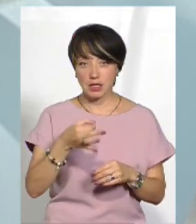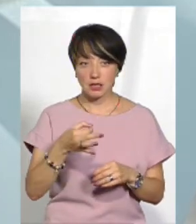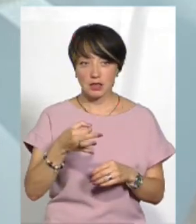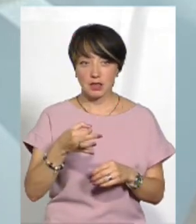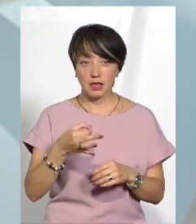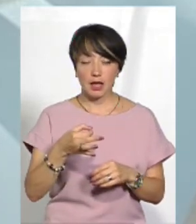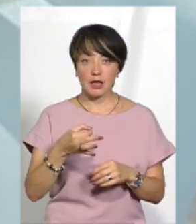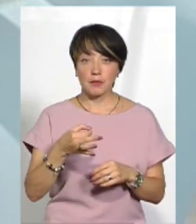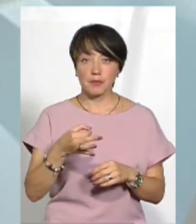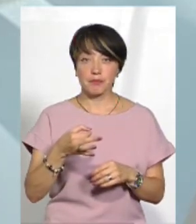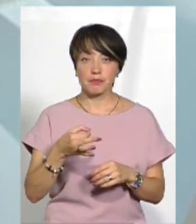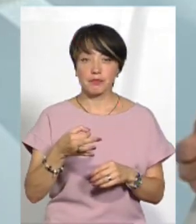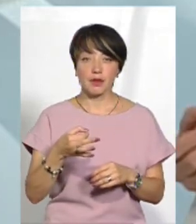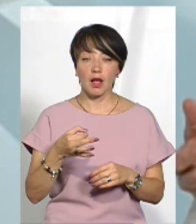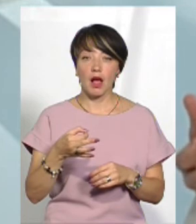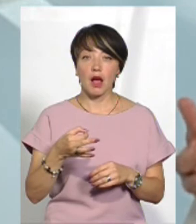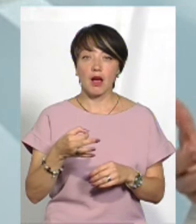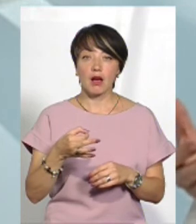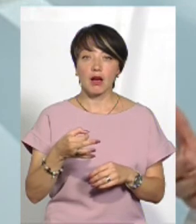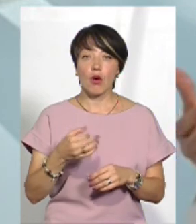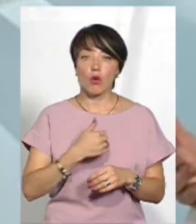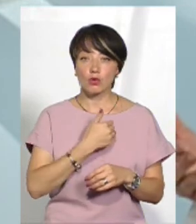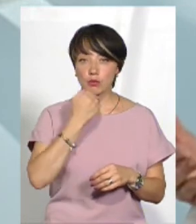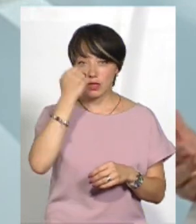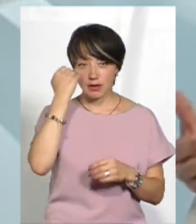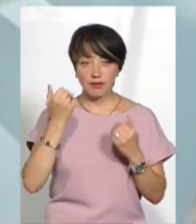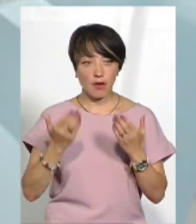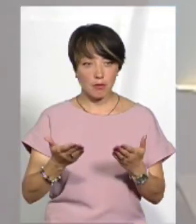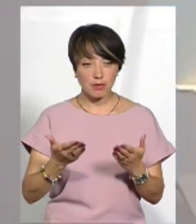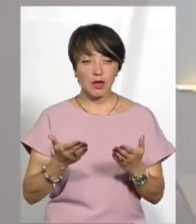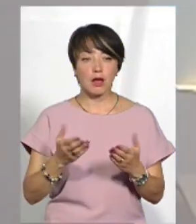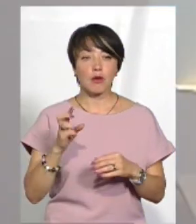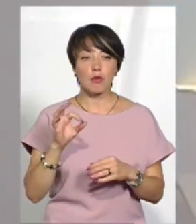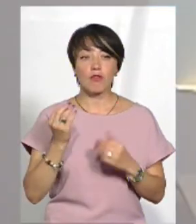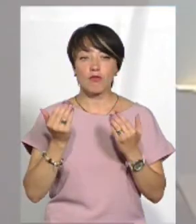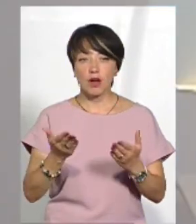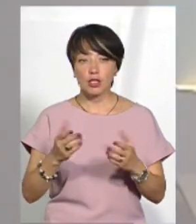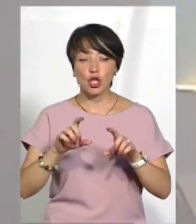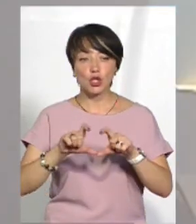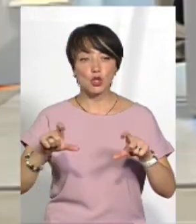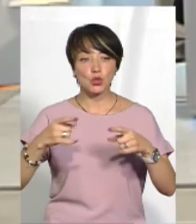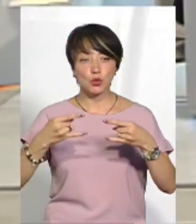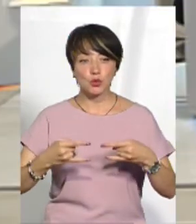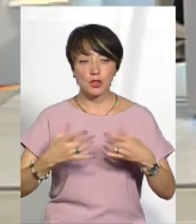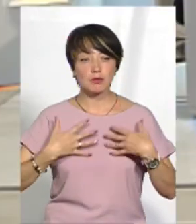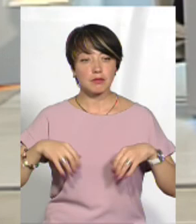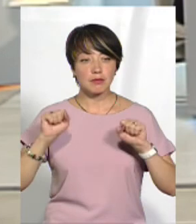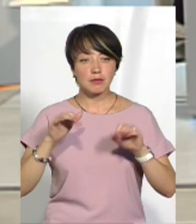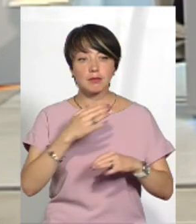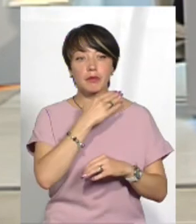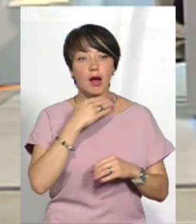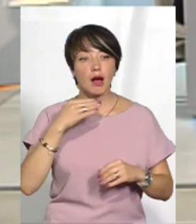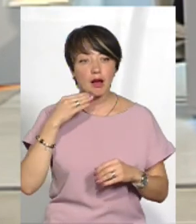сказати не то, що в прикладі в цьому, але хочу подякувати і вам, тому що і ваша студія – приклала